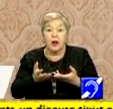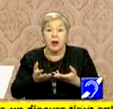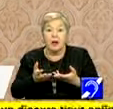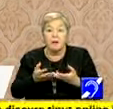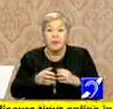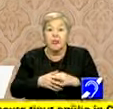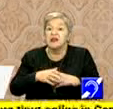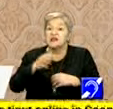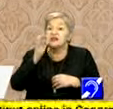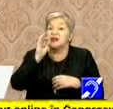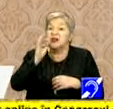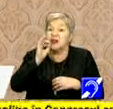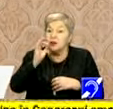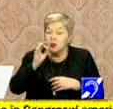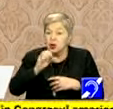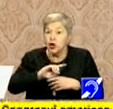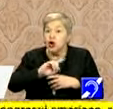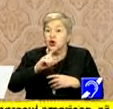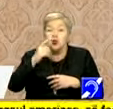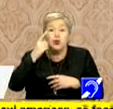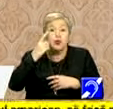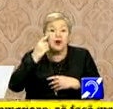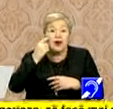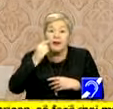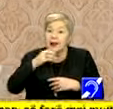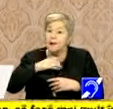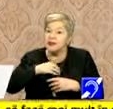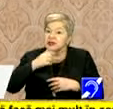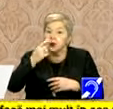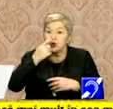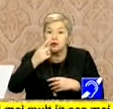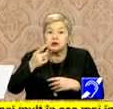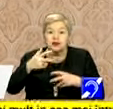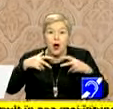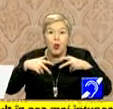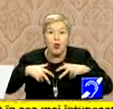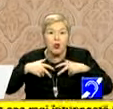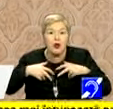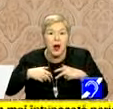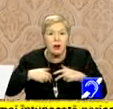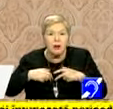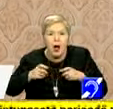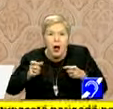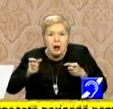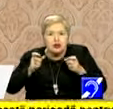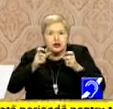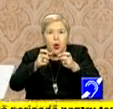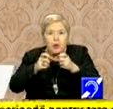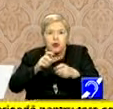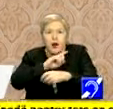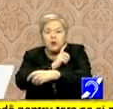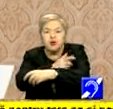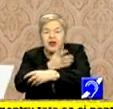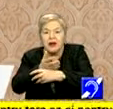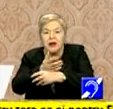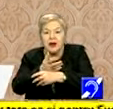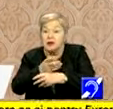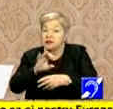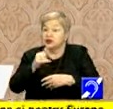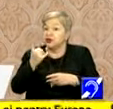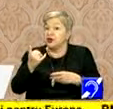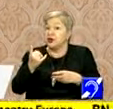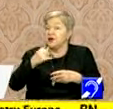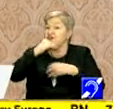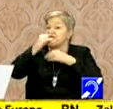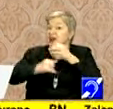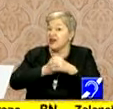Sunt sigur că nu credea că vor opune o astfel de rezistență și comunitatea internațională va trebui să admită acest